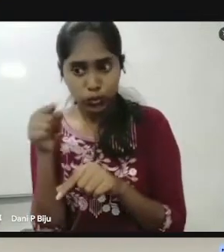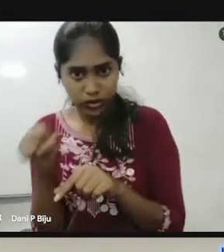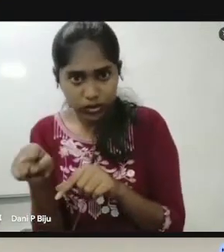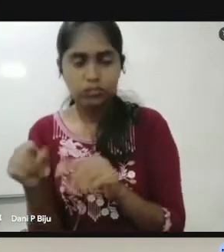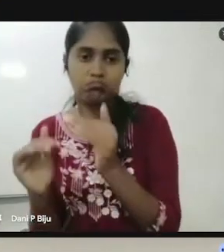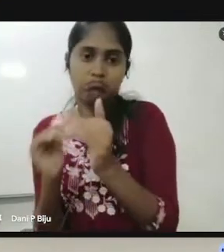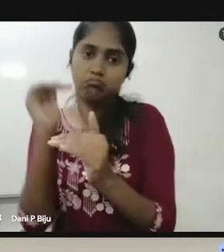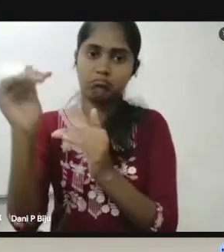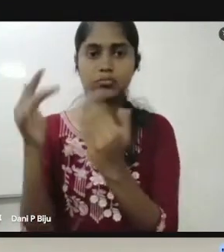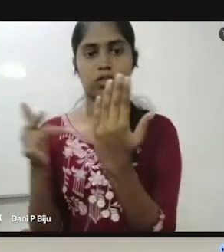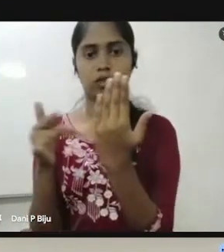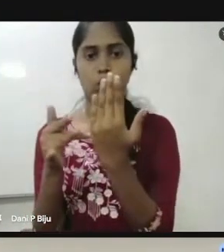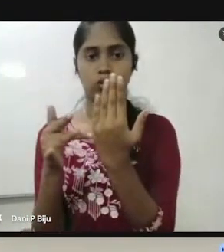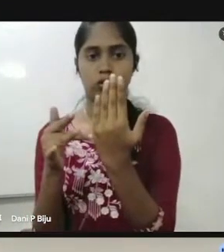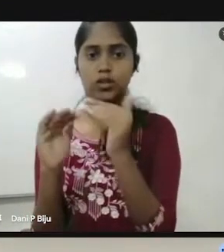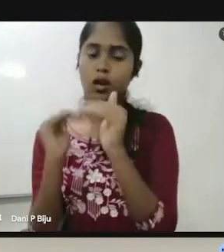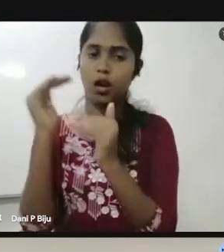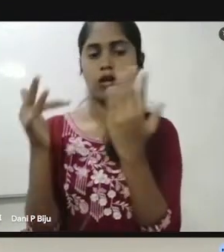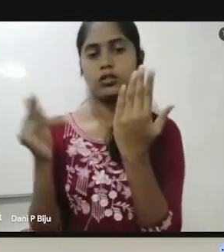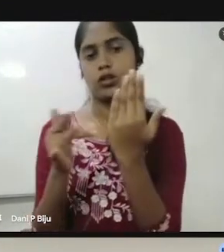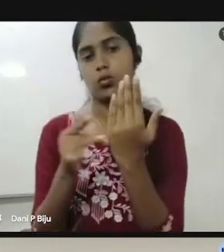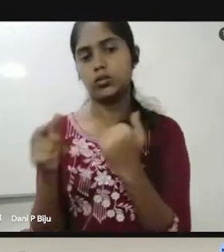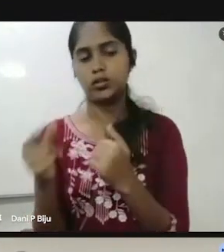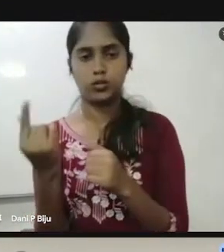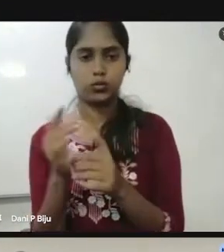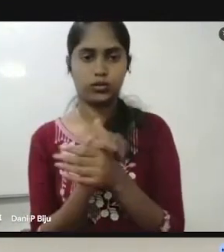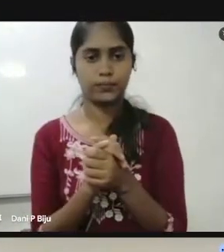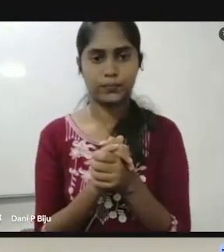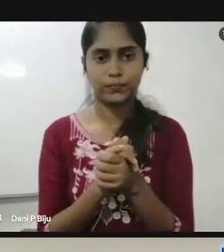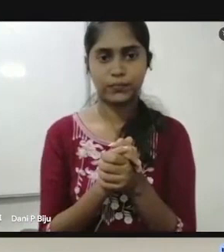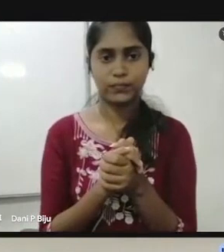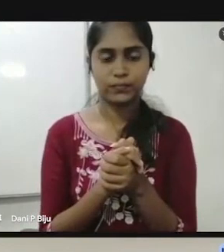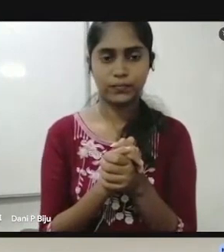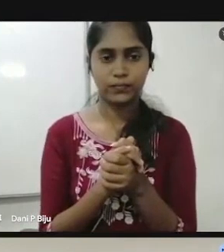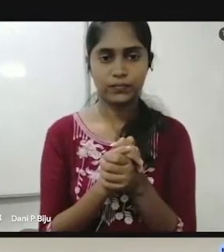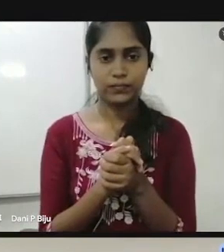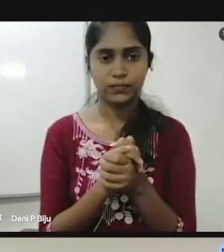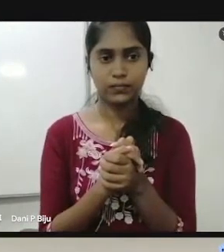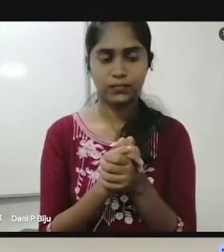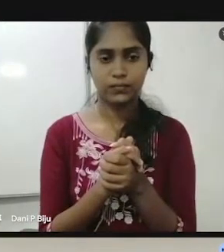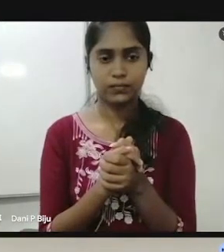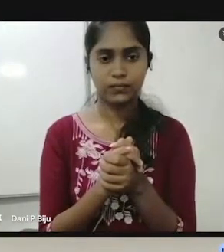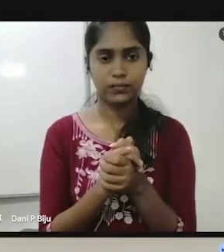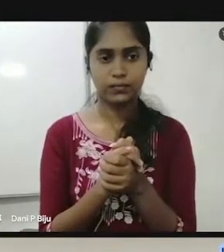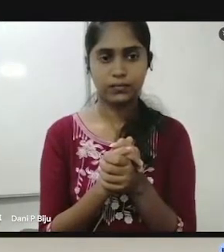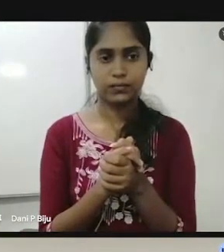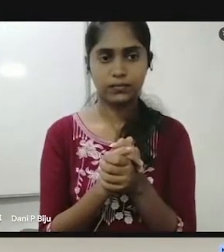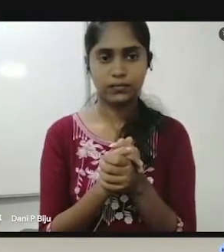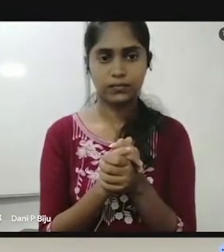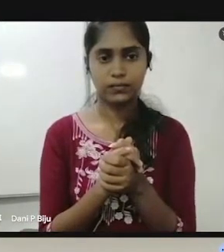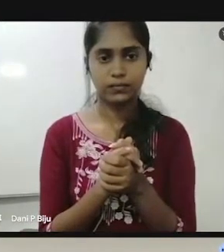നമ്മൾ കമ്മ്യൂണിക്കേറ്റ് ആശയവിനിമയം നടത്തുന്നുണ്ടെങ്കിൽ അതിനെ ഉയർന്ന സാങ്കേതിക ഉപകരണങ്ങൾ ഉപയോഗിച്ചിട്ടുള്ള AAC ആയിട്ട്